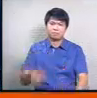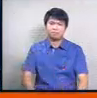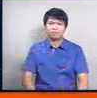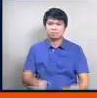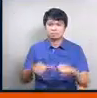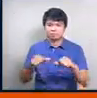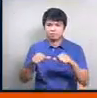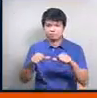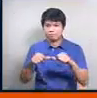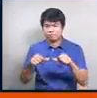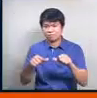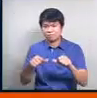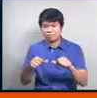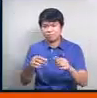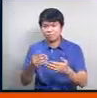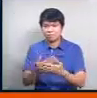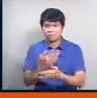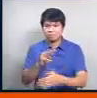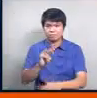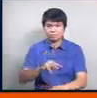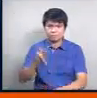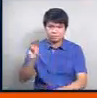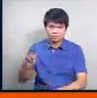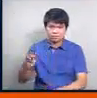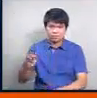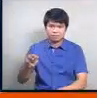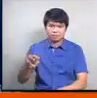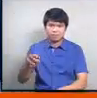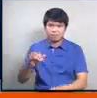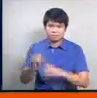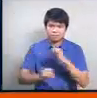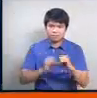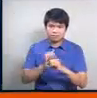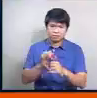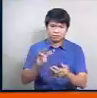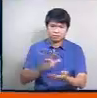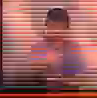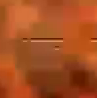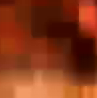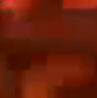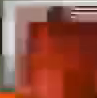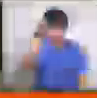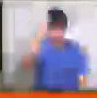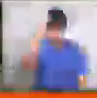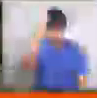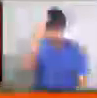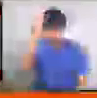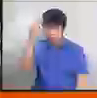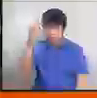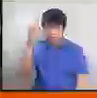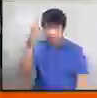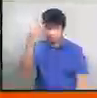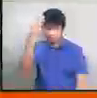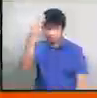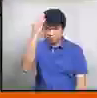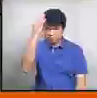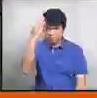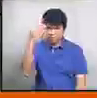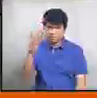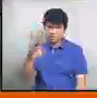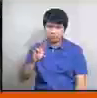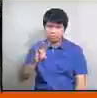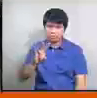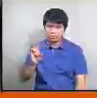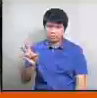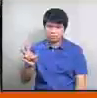Tuloy na po ang pagtatayo ng New Manila International Airport Project sa Bulacan. Nakuha ng San Miguel Corporation ang 735